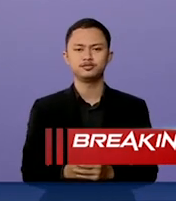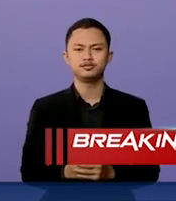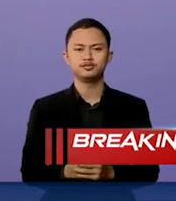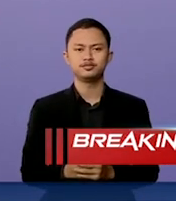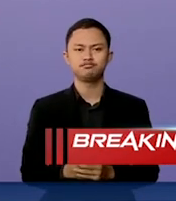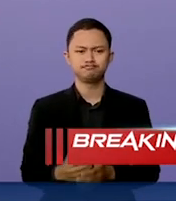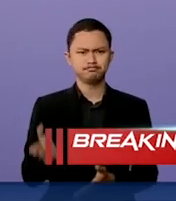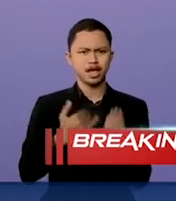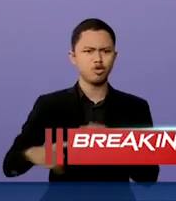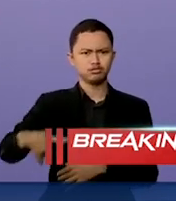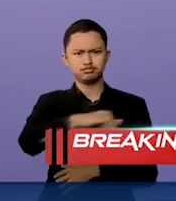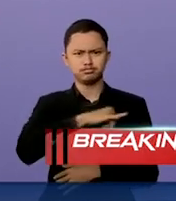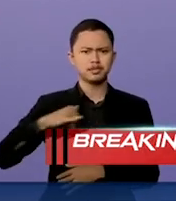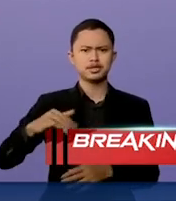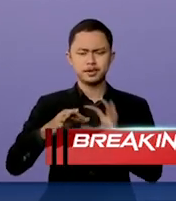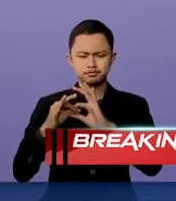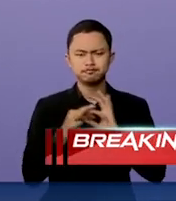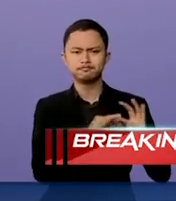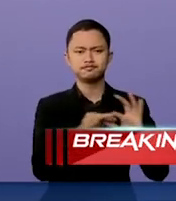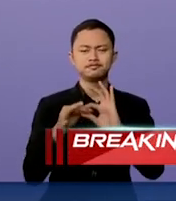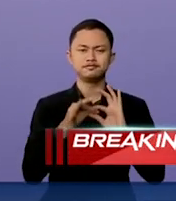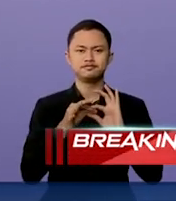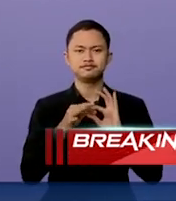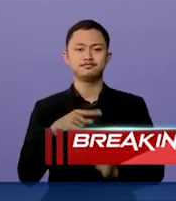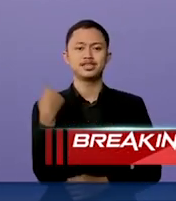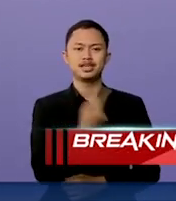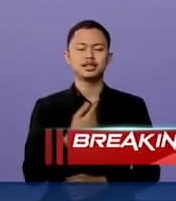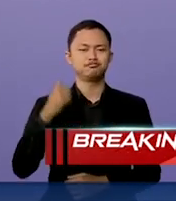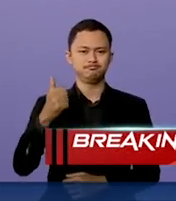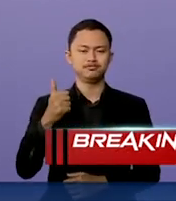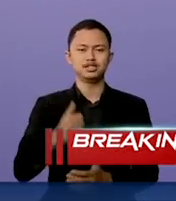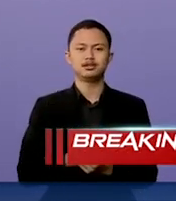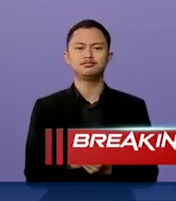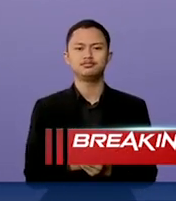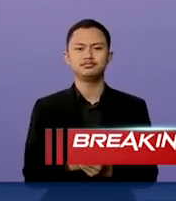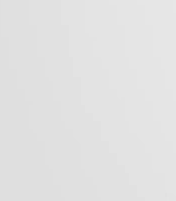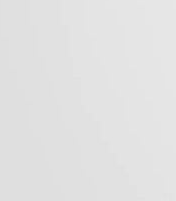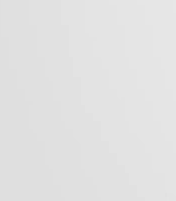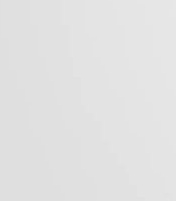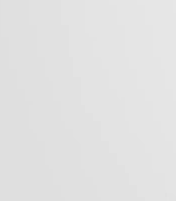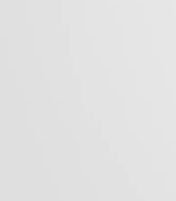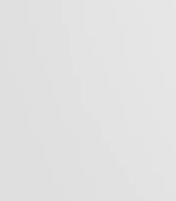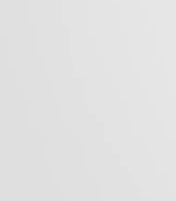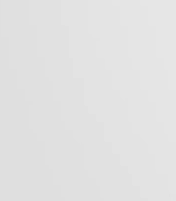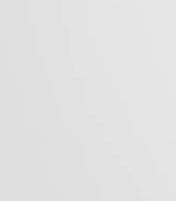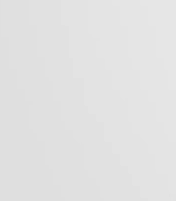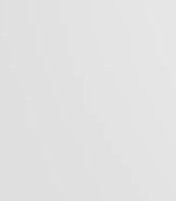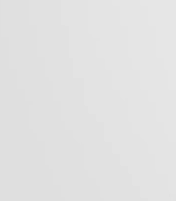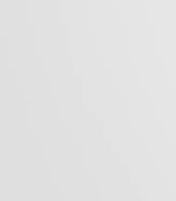Mari kita kompak bersama-sama kita pasti bisa Salam sehat dari saya